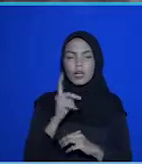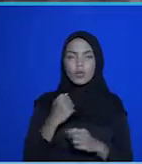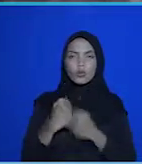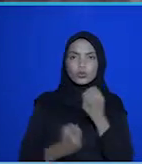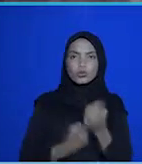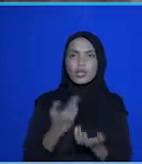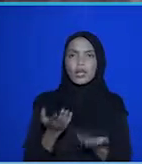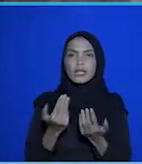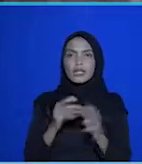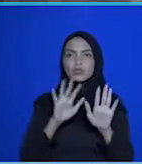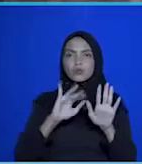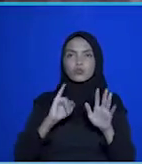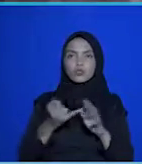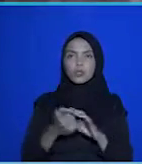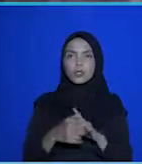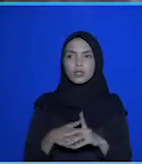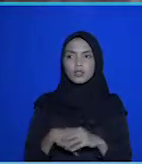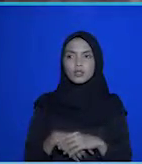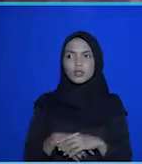Bapak Ibu sekalian,